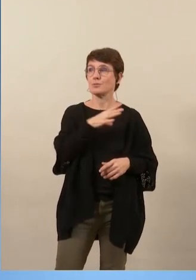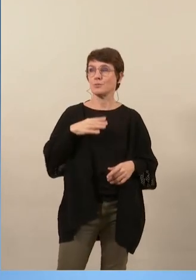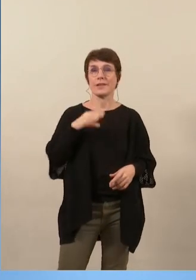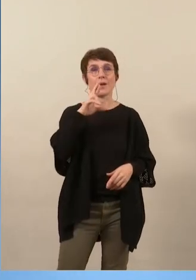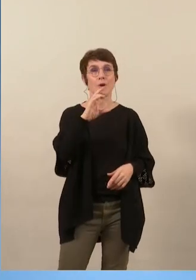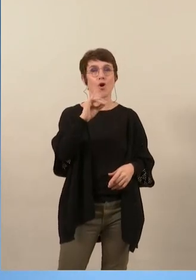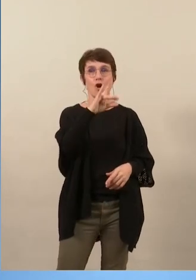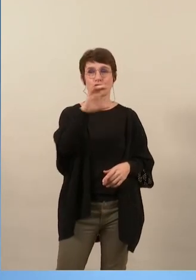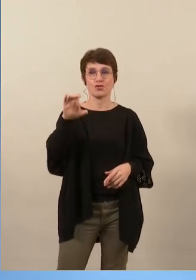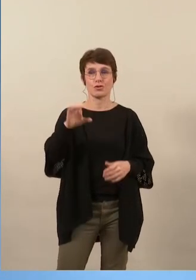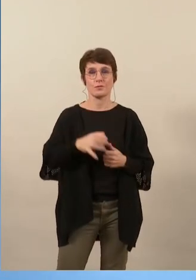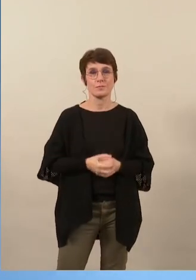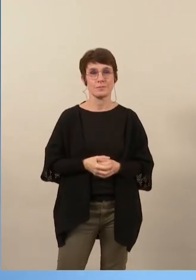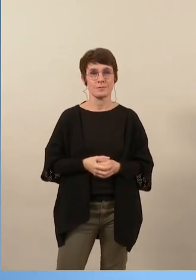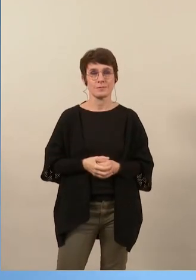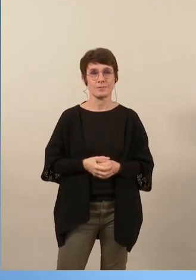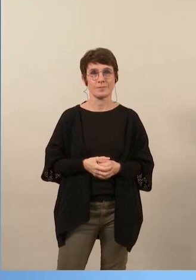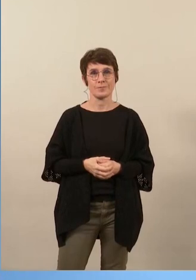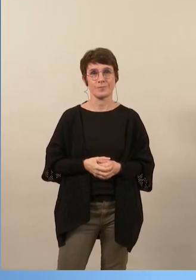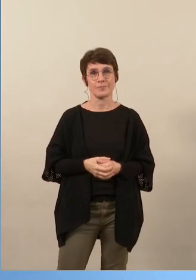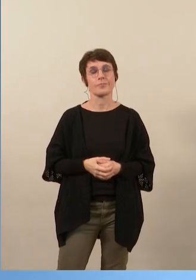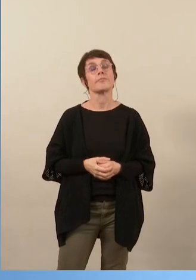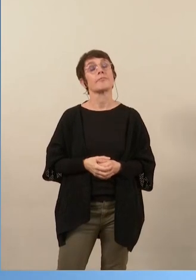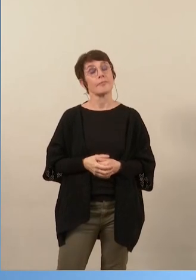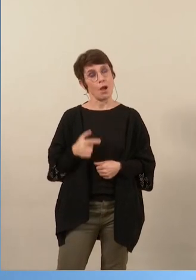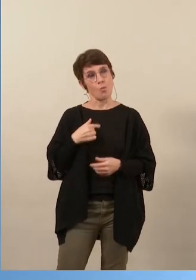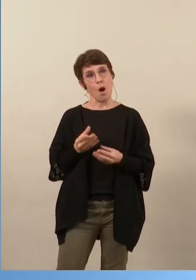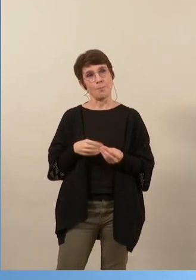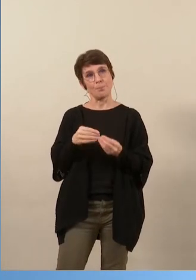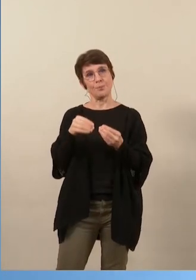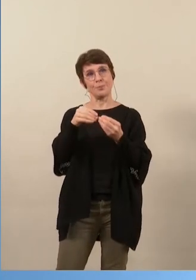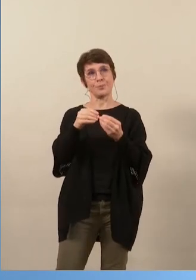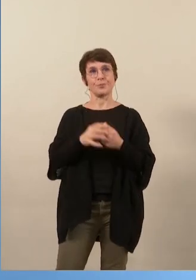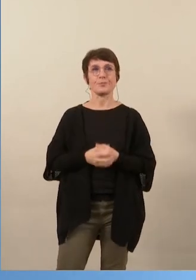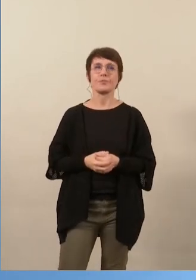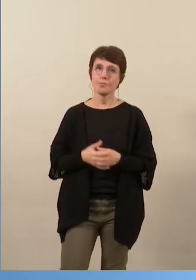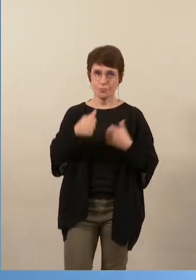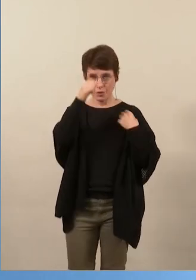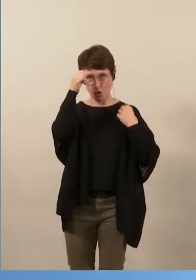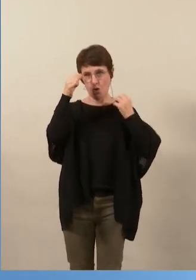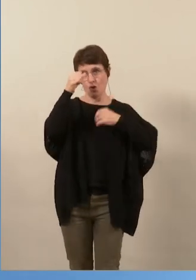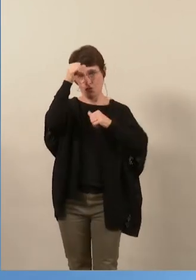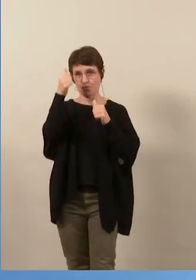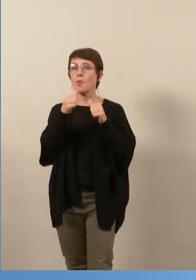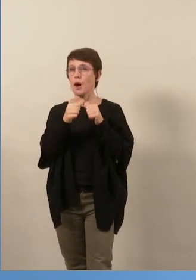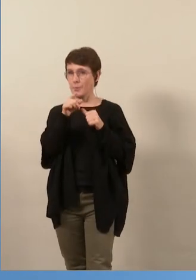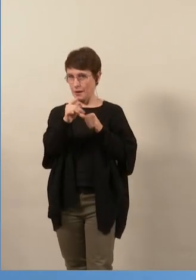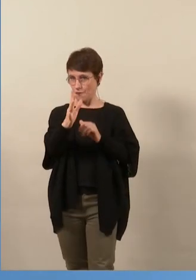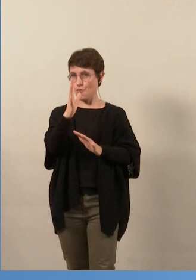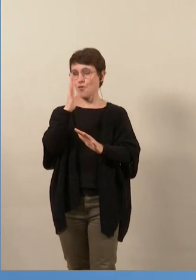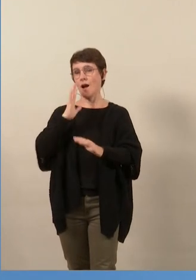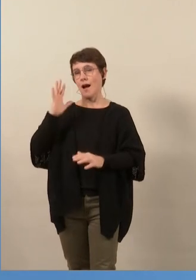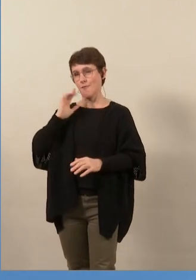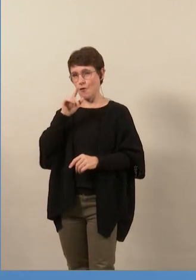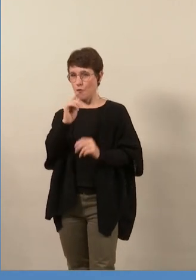roche juste pour étayer un peu je me souviens quand même d'une fois vous vous êtes permis d'expliquer au